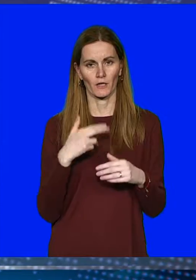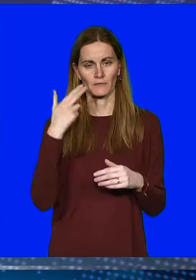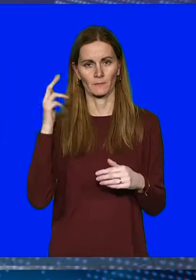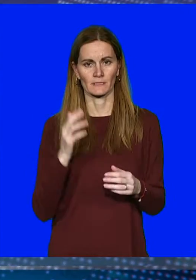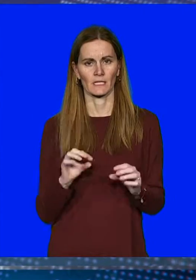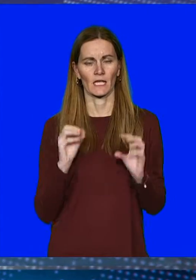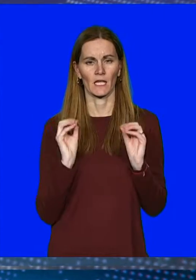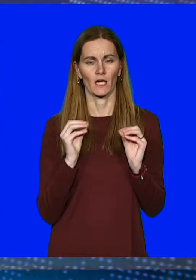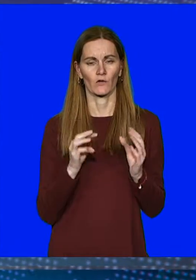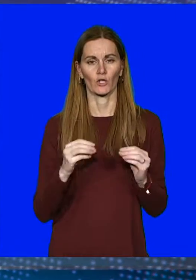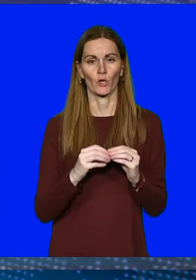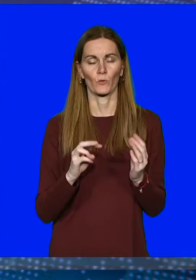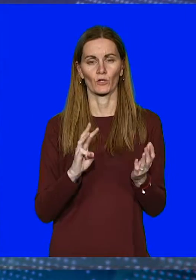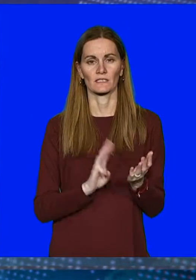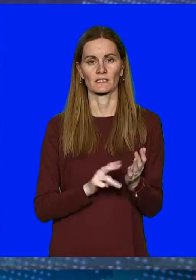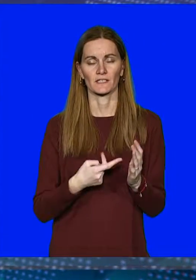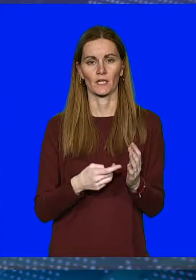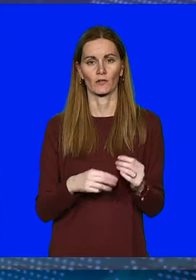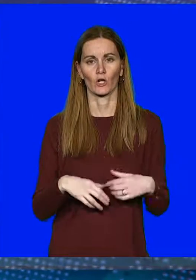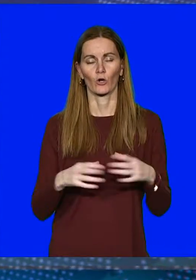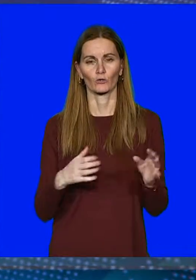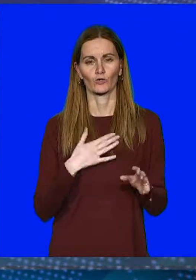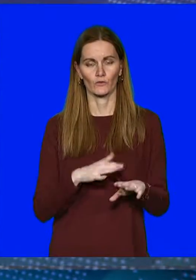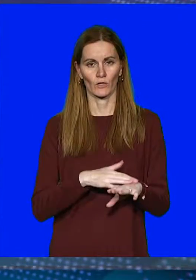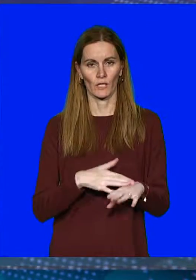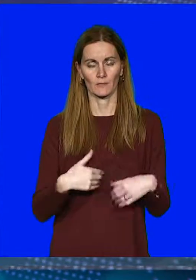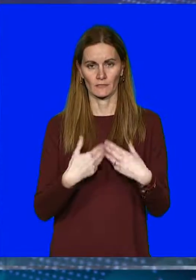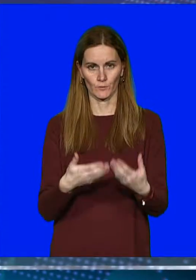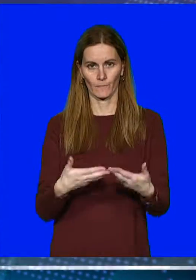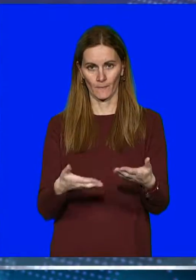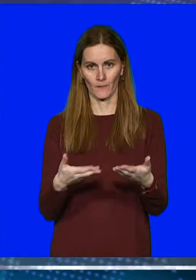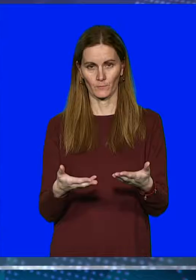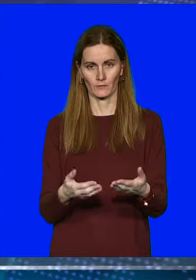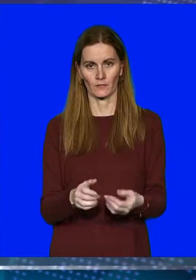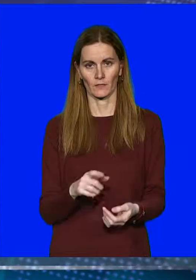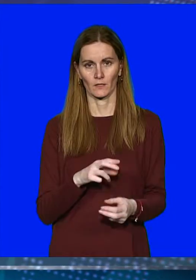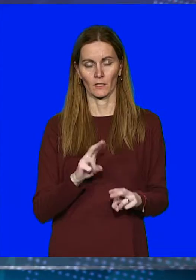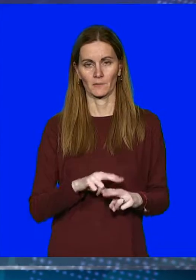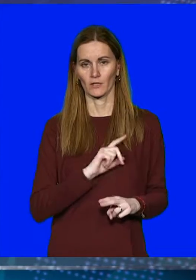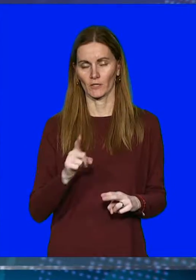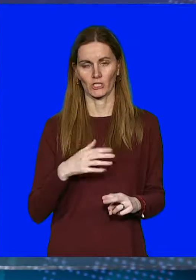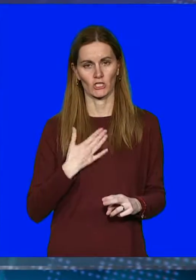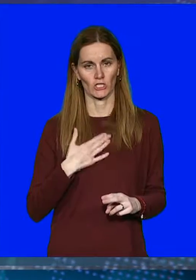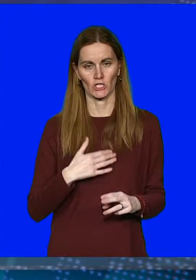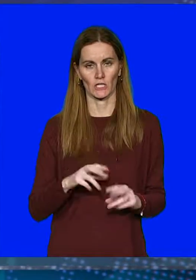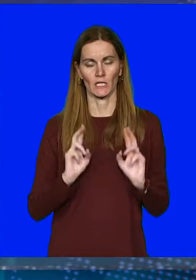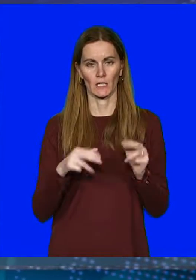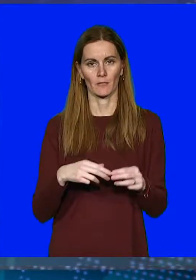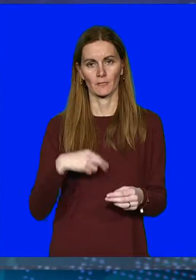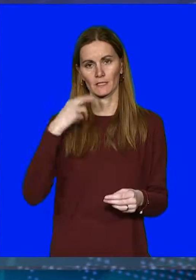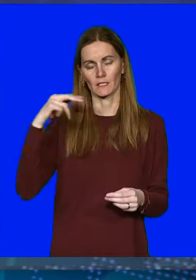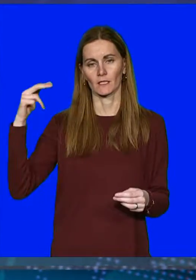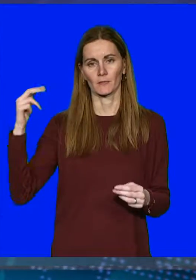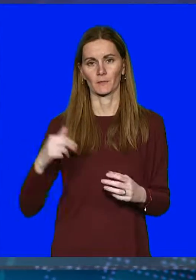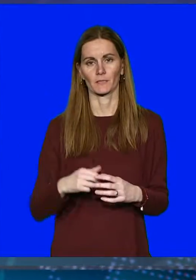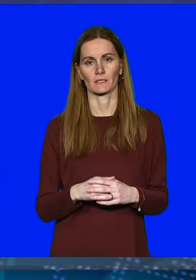no na nagovor Borisa Njavra odlučio je svoju emociju i podijeliti. Niko ne želi biti pjesnik, on nije ono, da